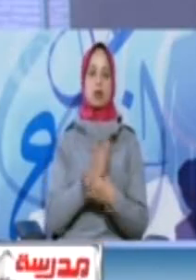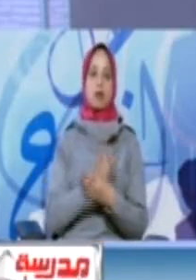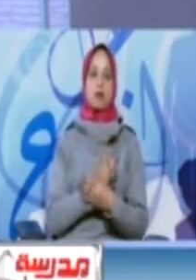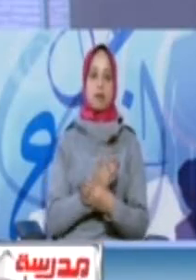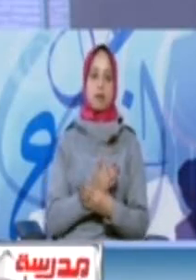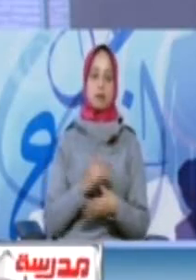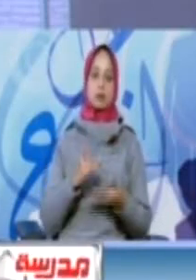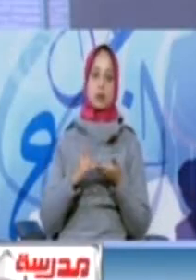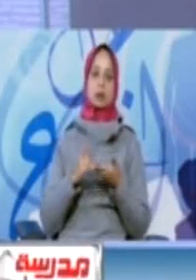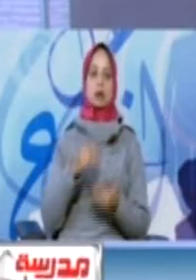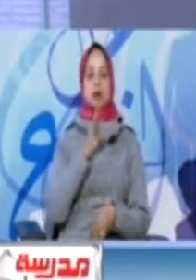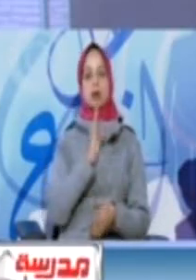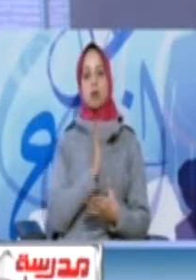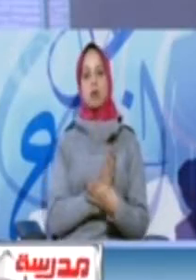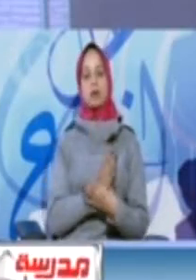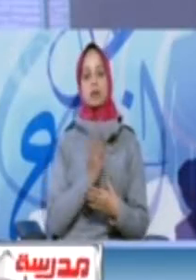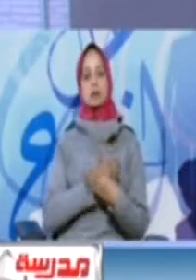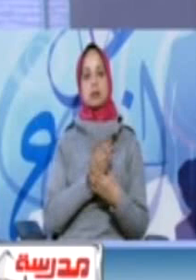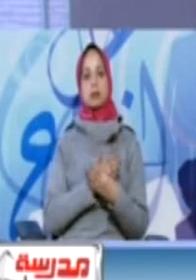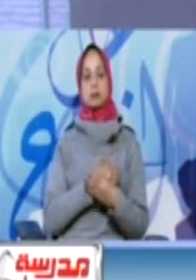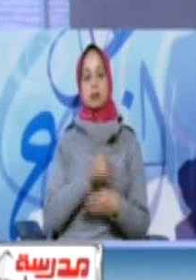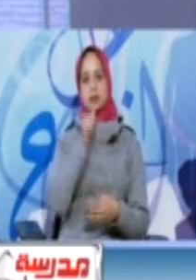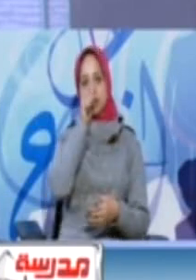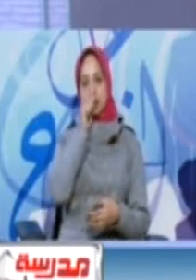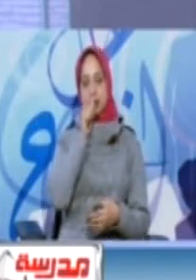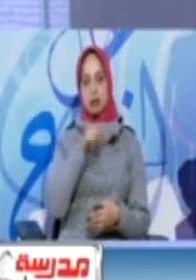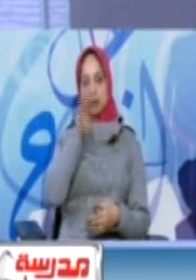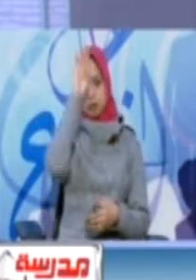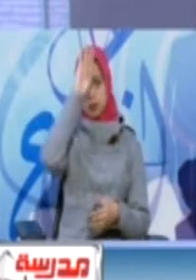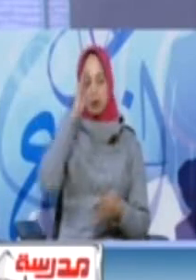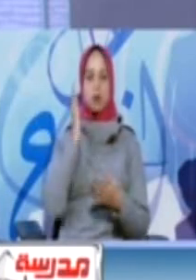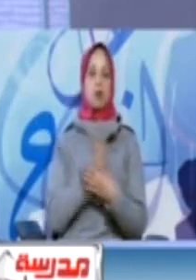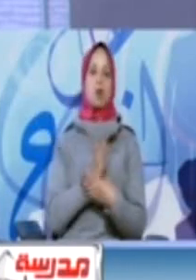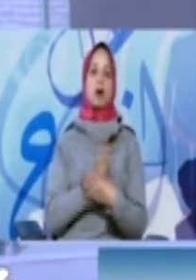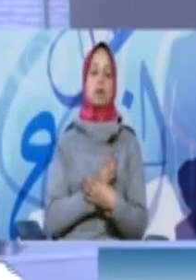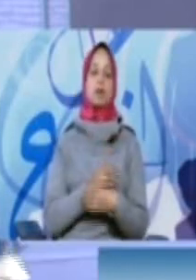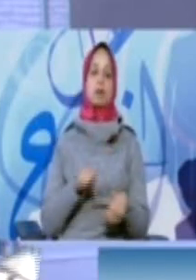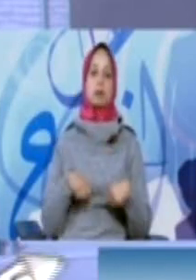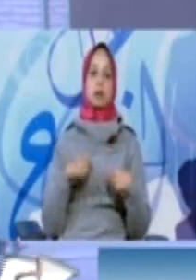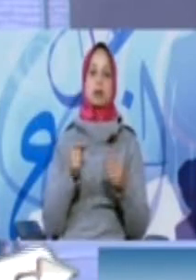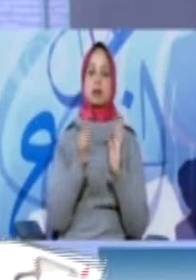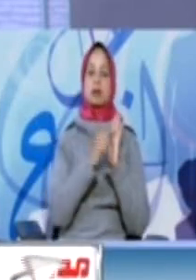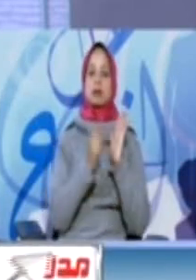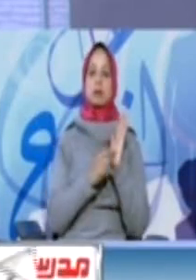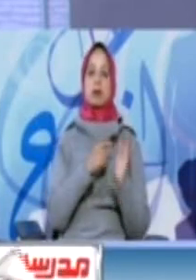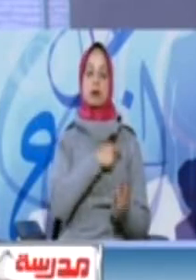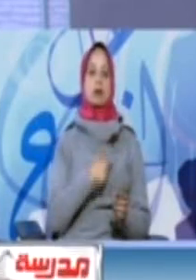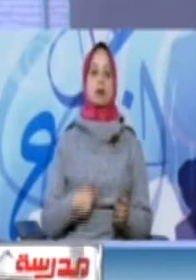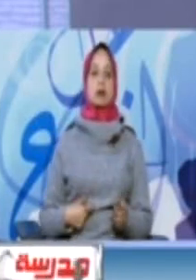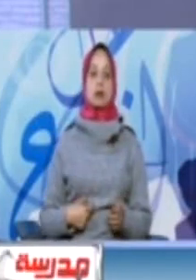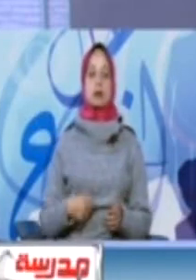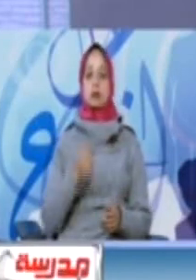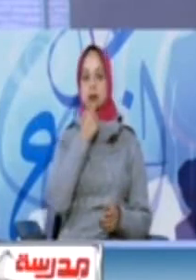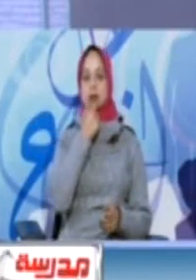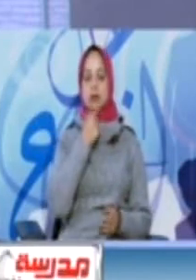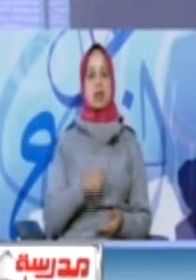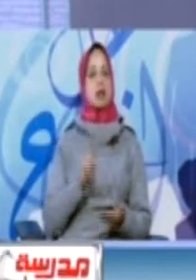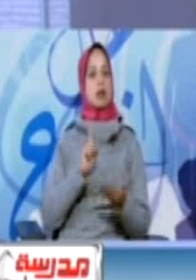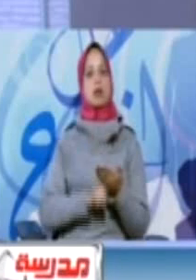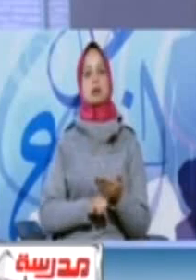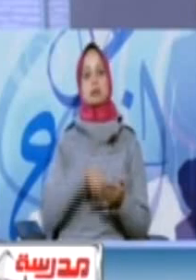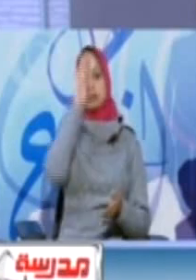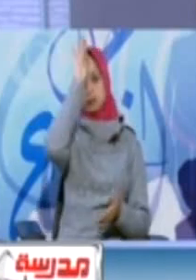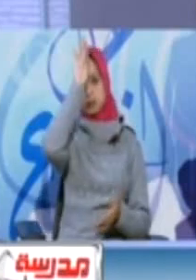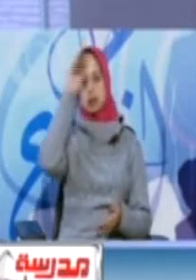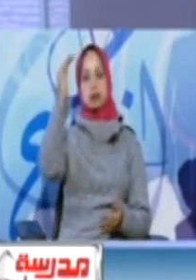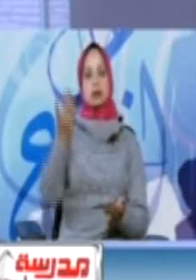زعلانه ان الملك عطل الحياه النيابيه. فقامت انجلترا باجبار الملك على عودتها.